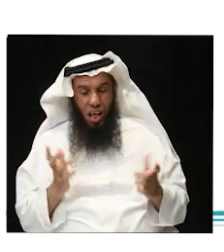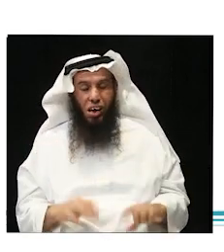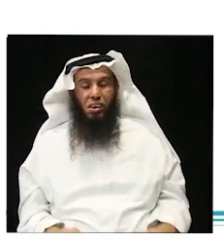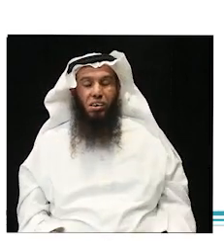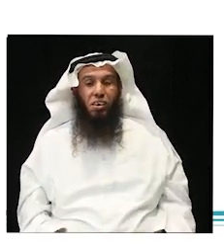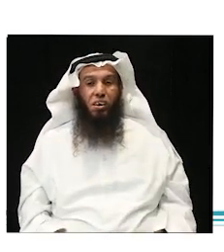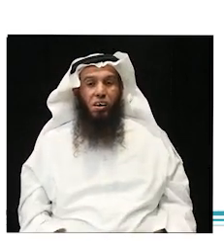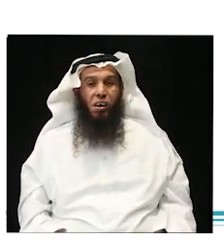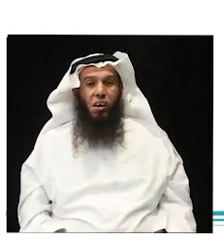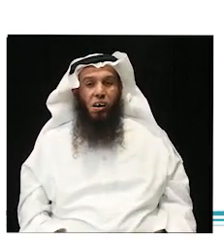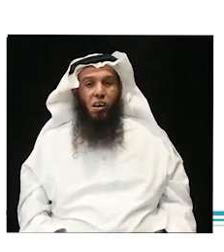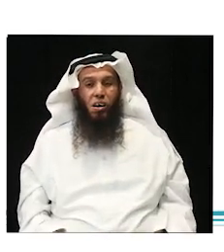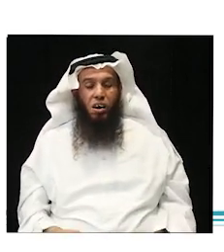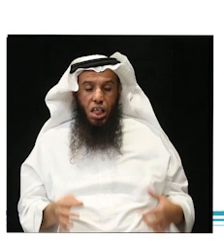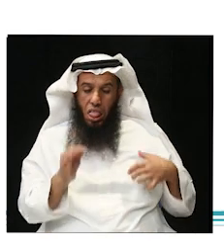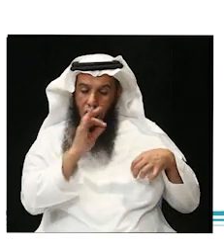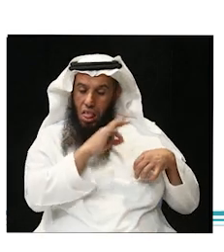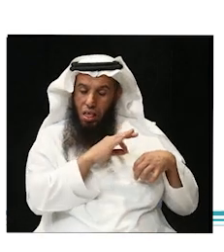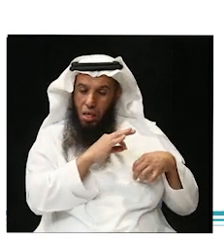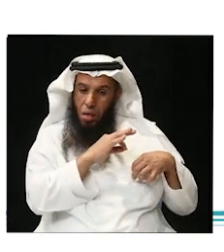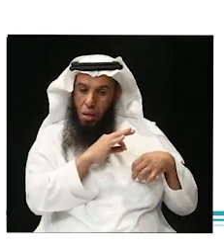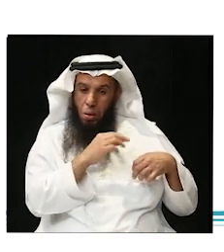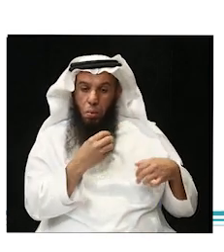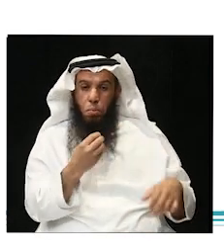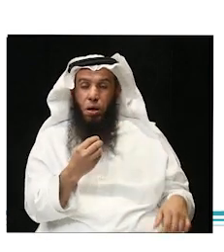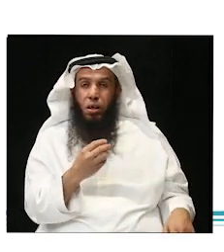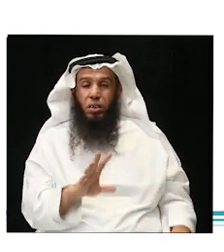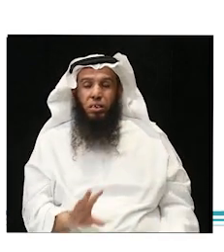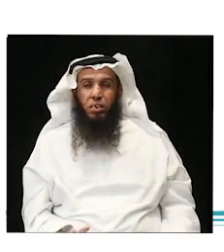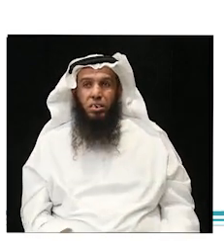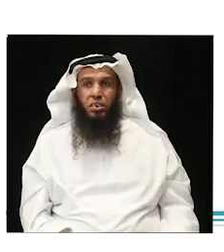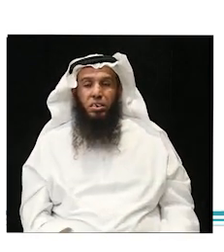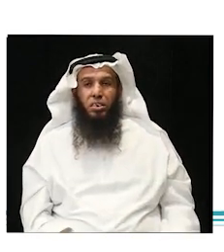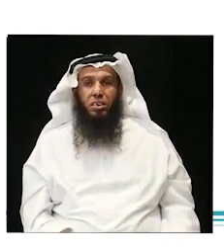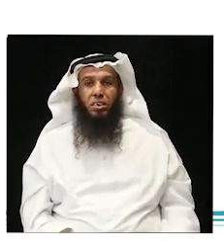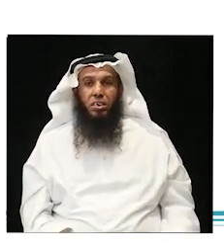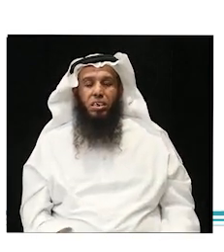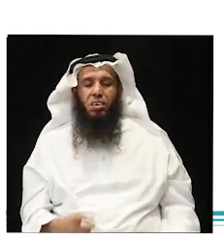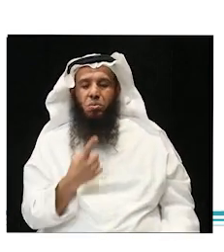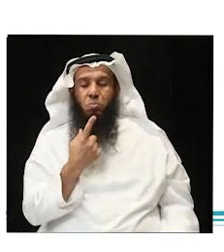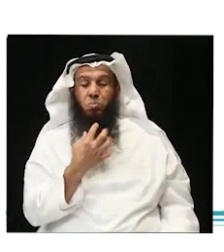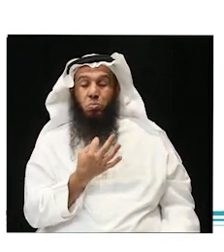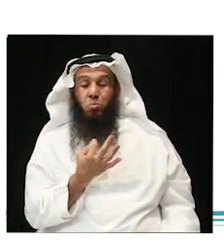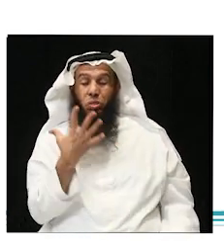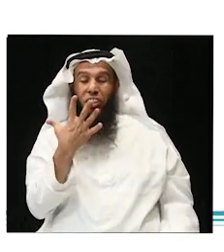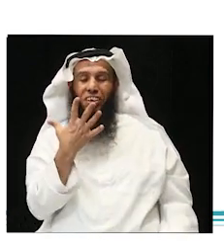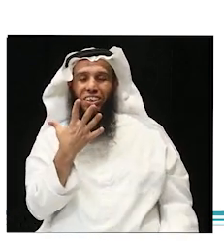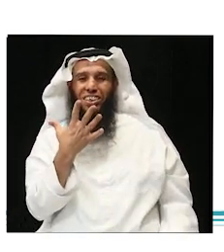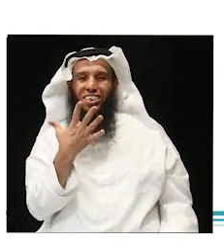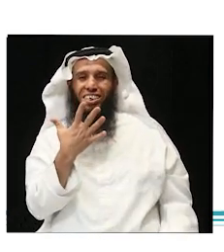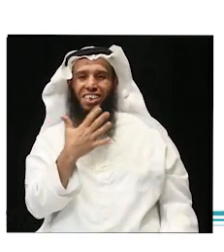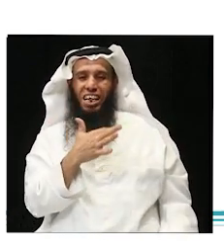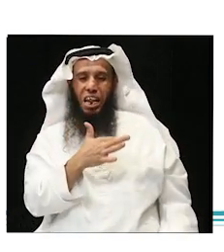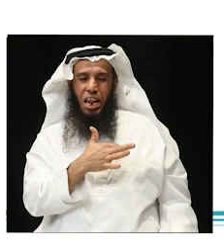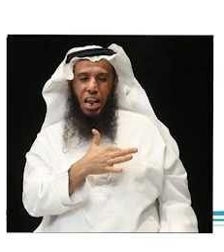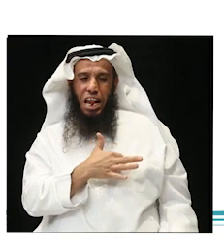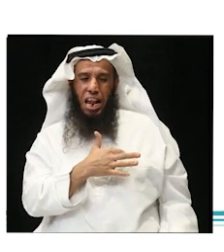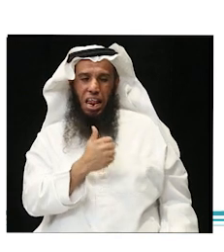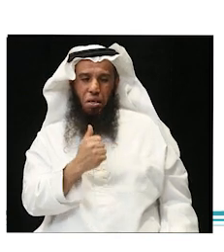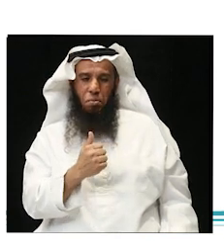ممكن تضيف تقول: والفلاح في الدنيا والآخرة. الفلاح في الدنيا والآخرة، بل بالعكس، كلما زاد إنسان